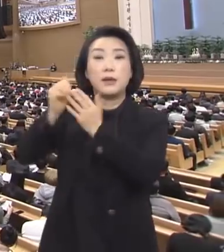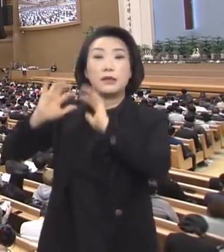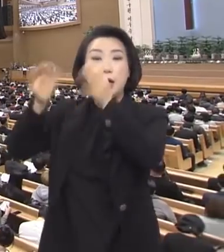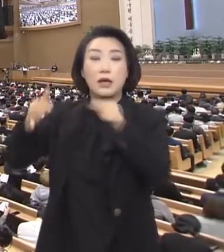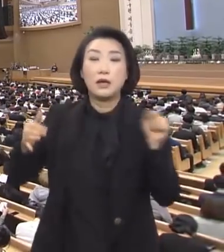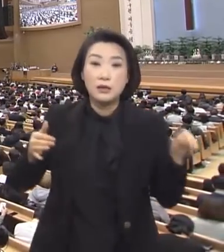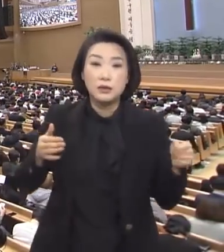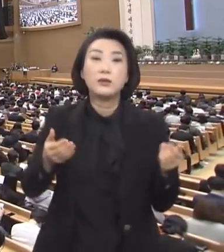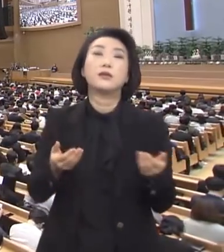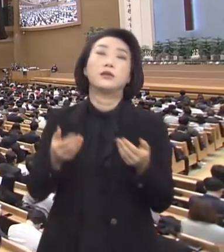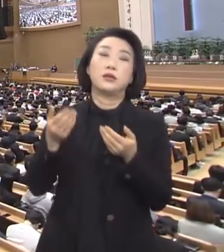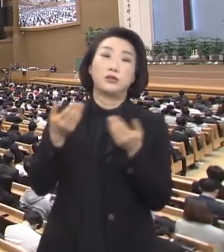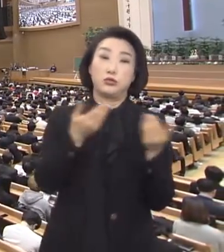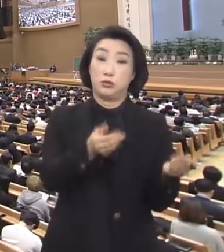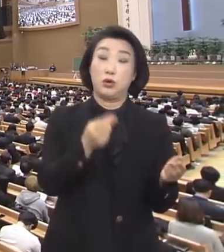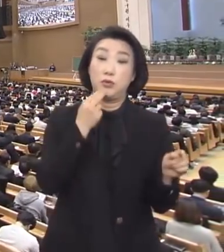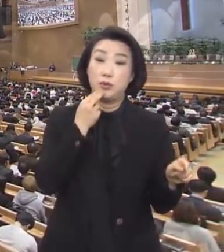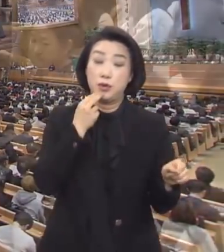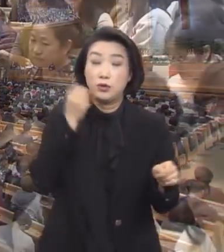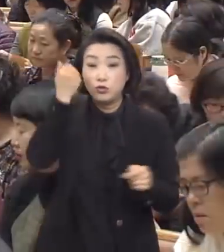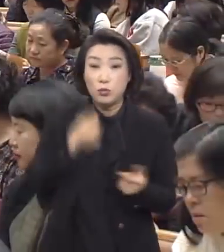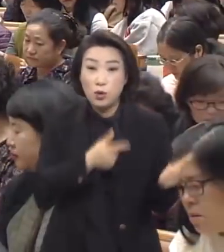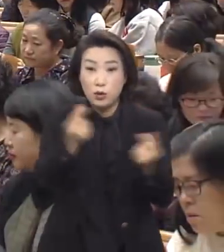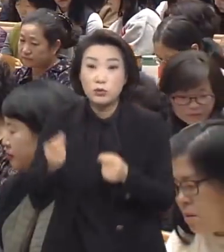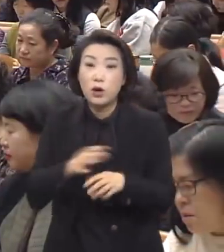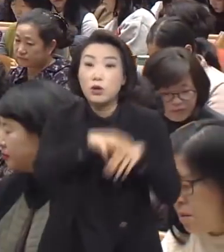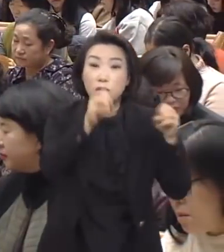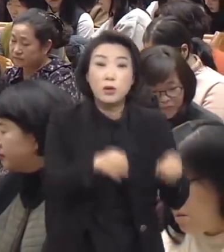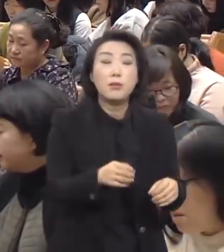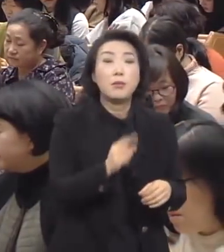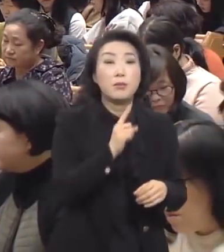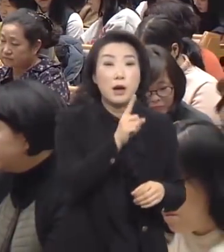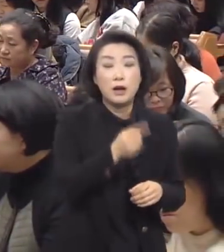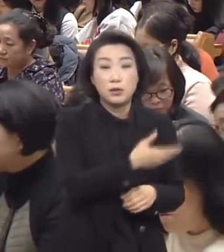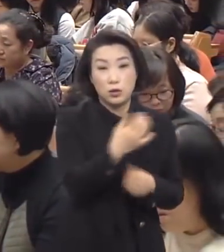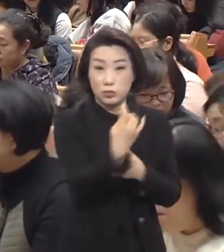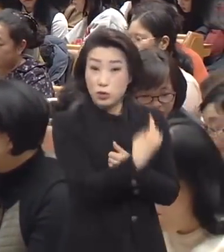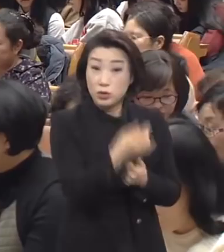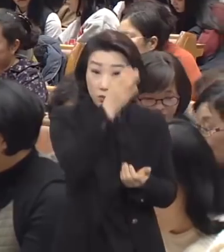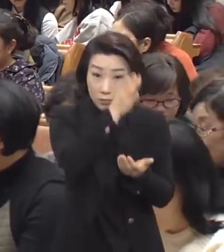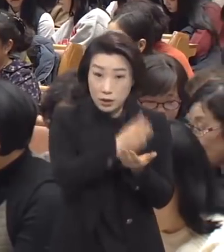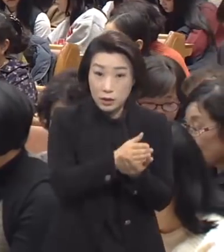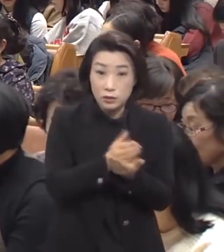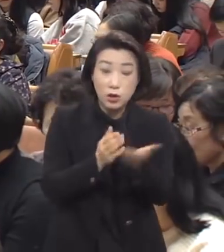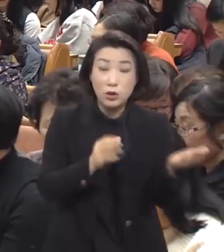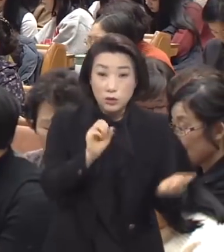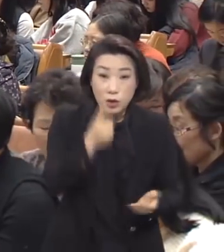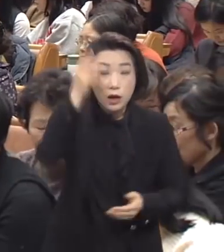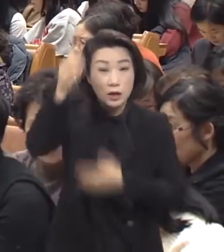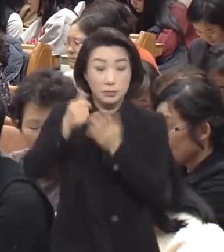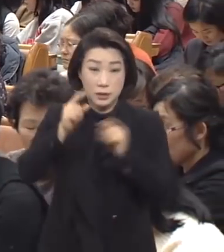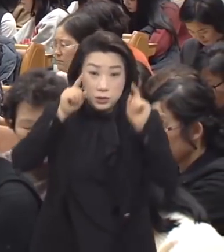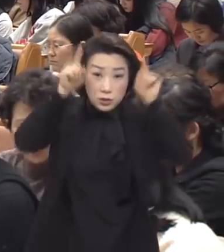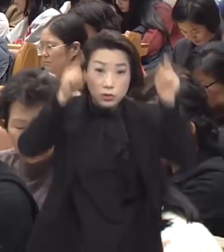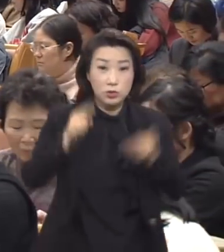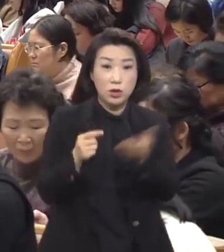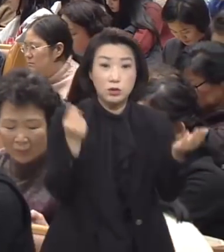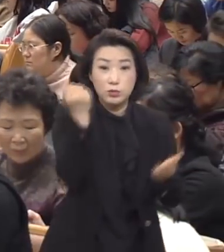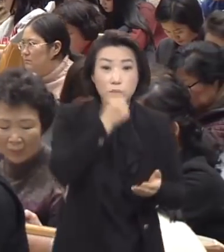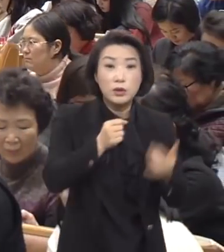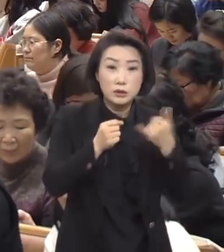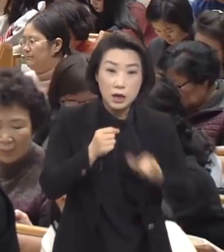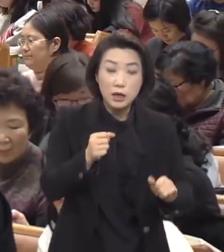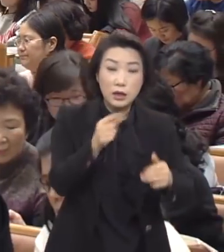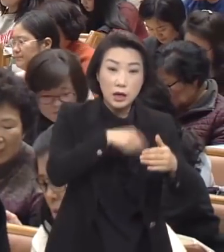하라. 이를 인하여 하나님의 진노가 불순종의 아들들에게 임하나니 그러므로 저희와 함께 참여하는 자 되지